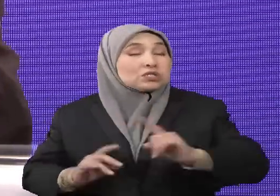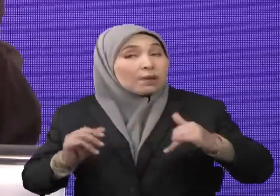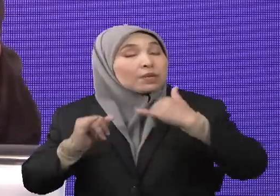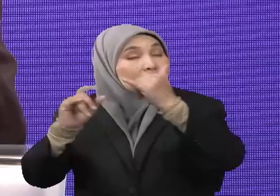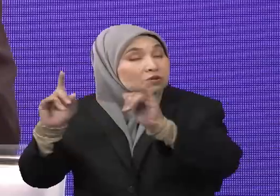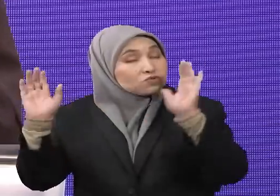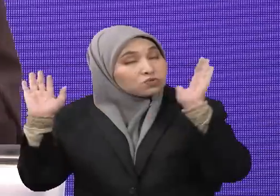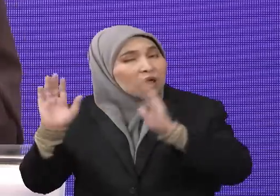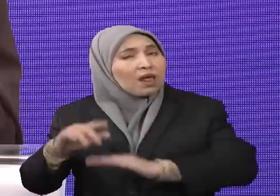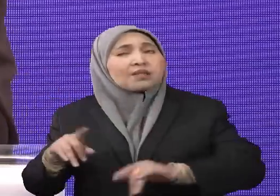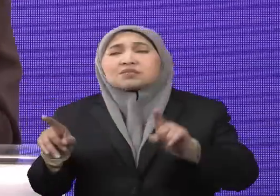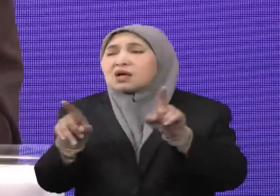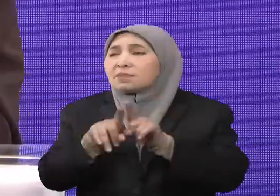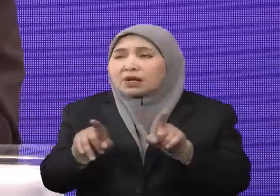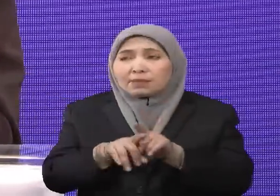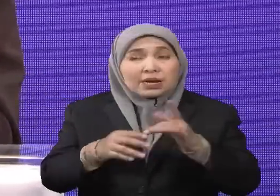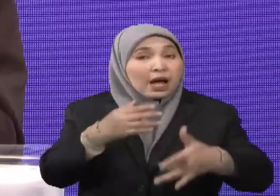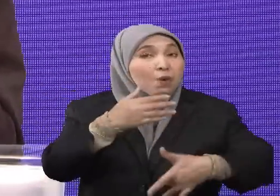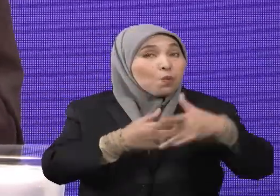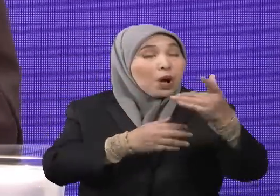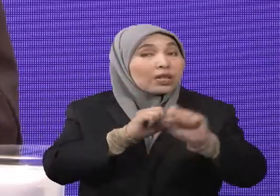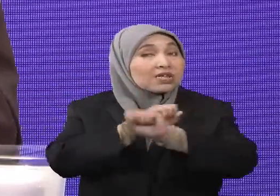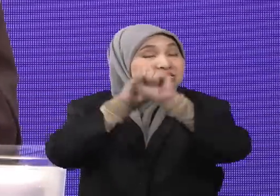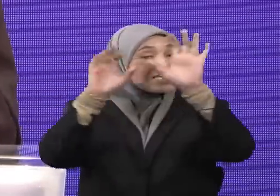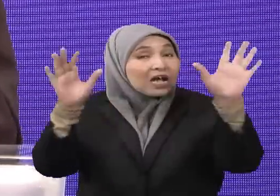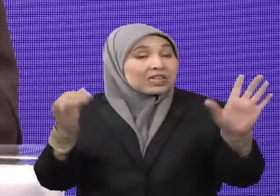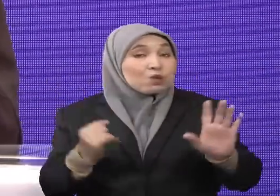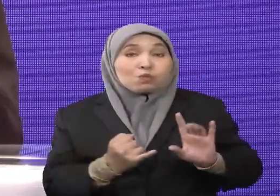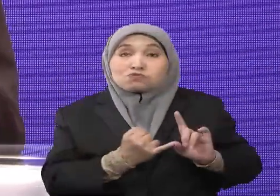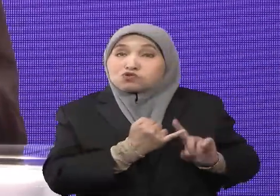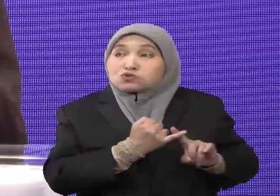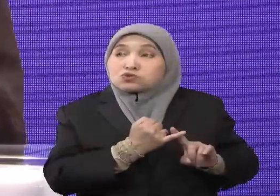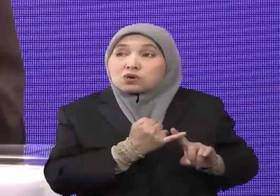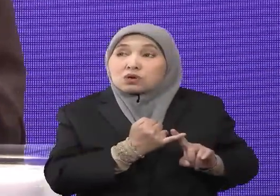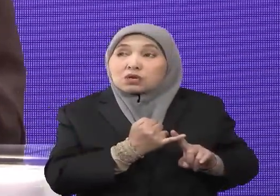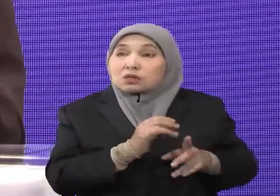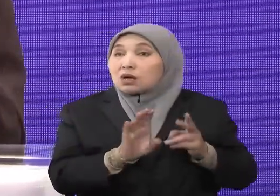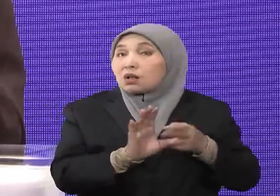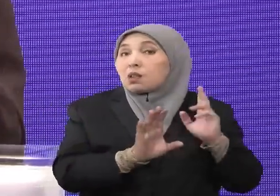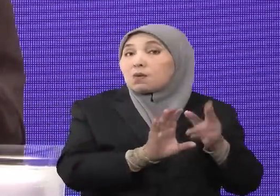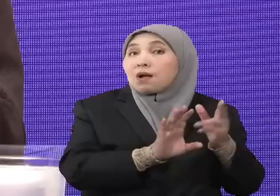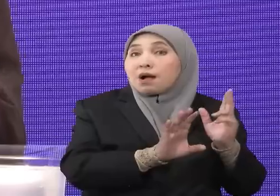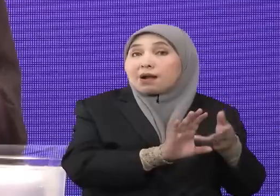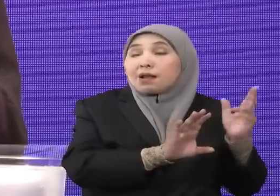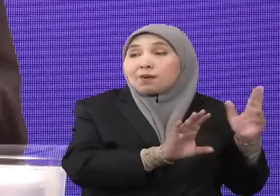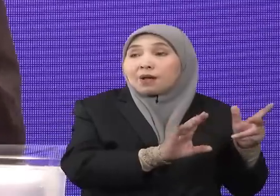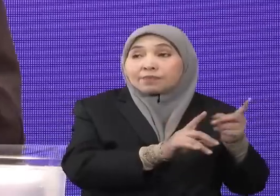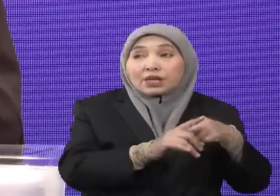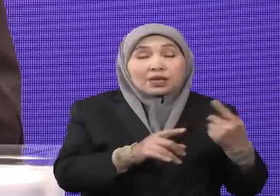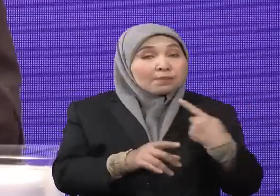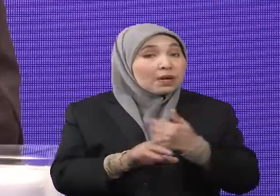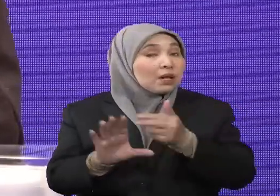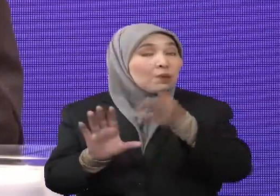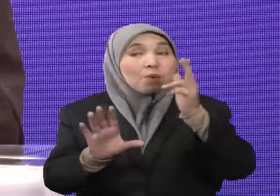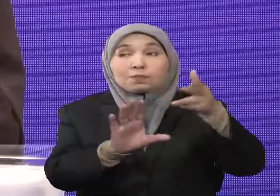Semayang seperti mereka pada awal siang berarti di ujungnya jadi Bila kami keluar